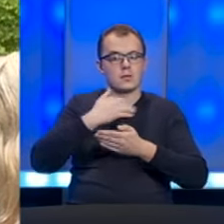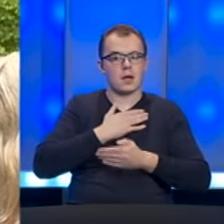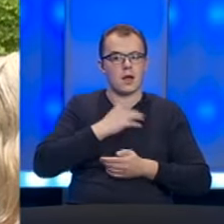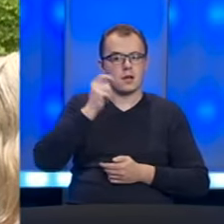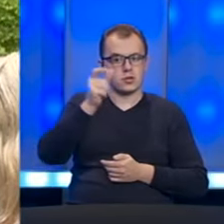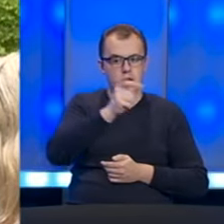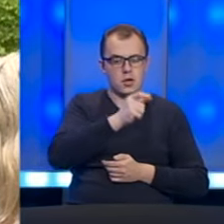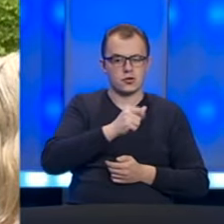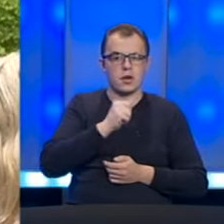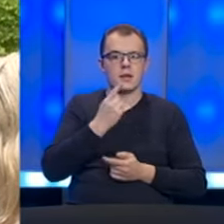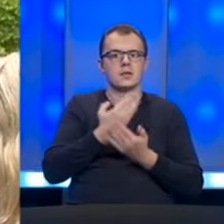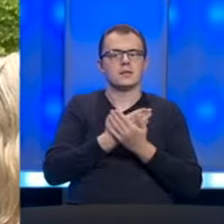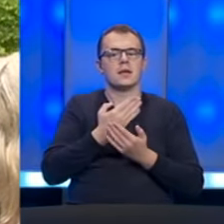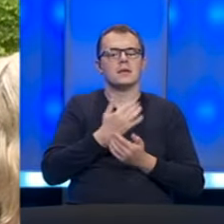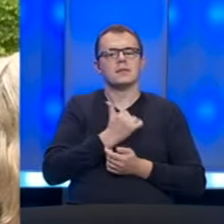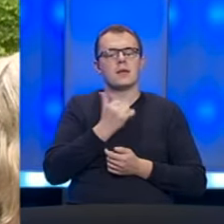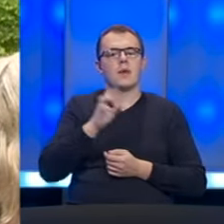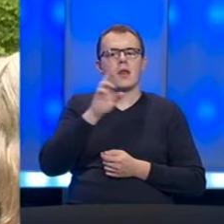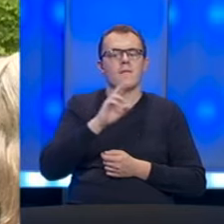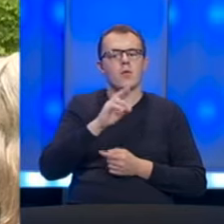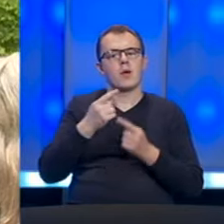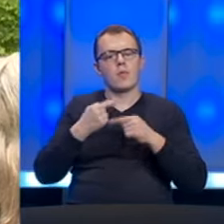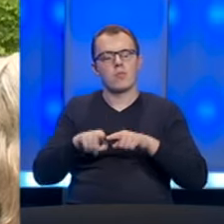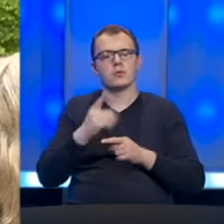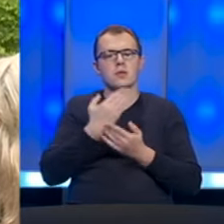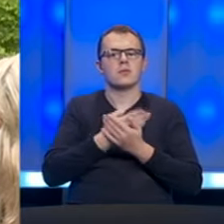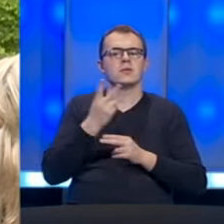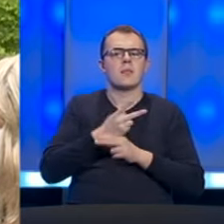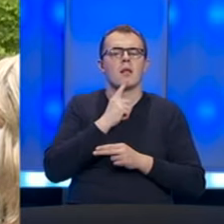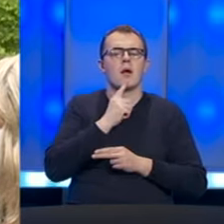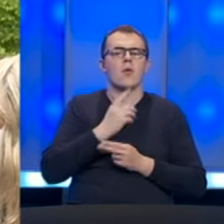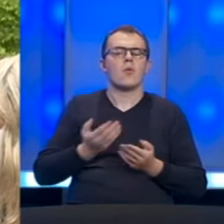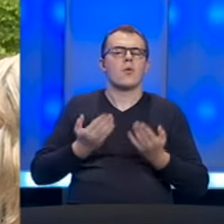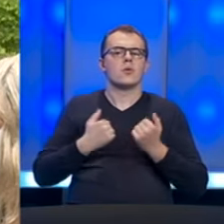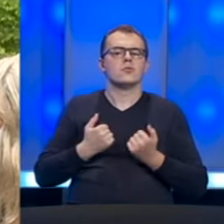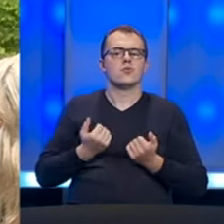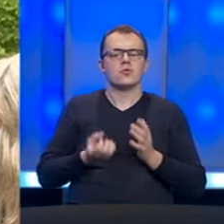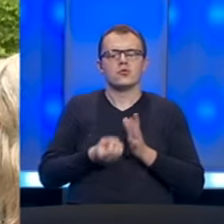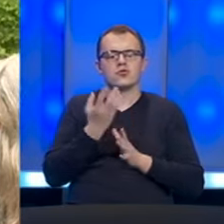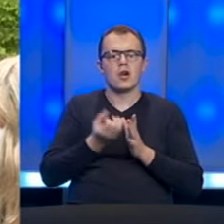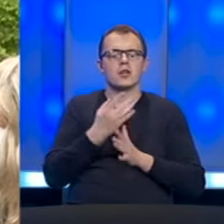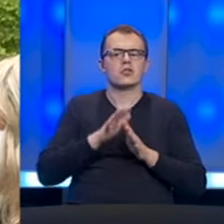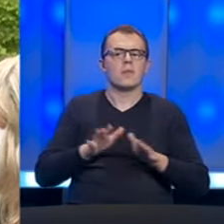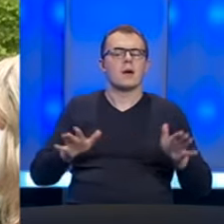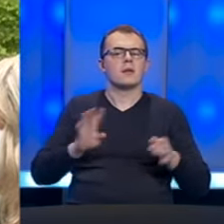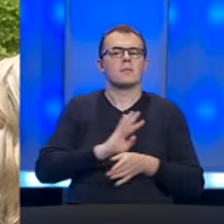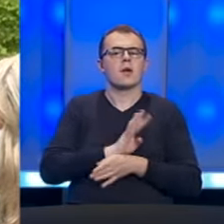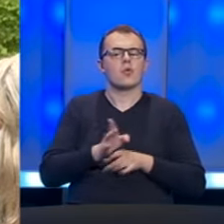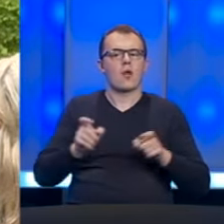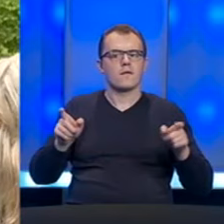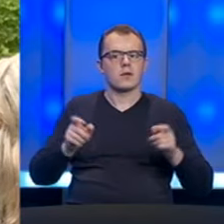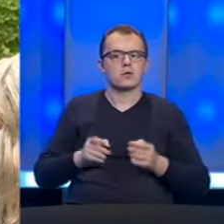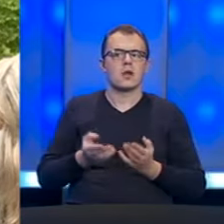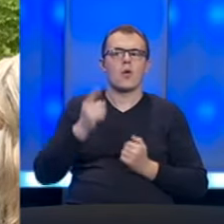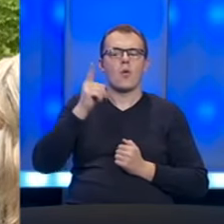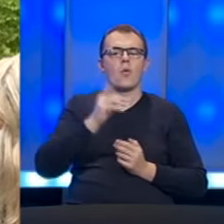građana iz zapadne Evrope, posebno iz ovih zemalja koje su žarišta pandemije koronavirusa. Oni